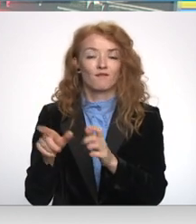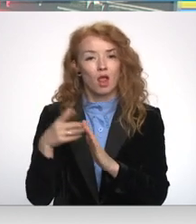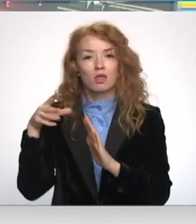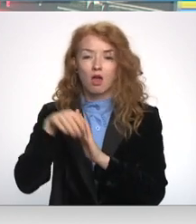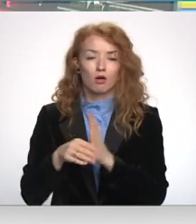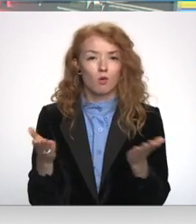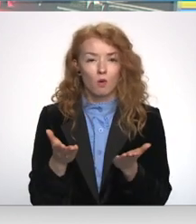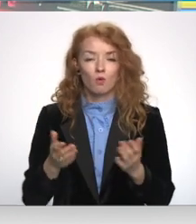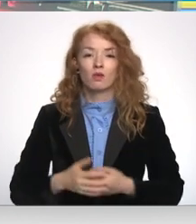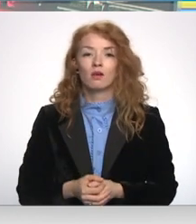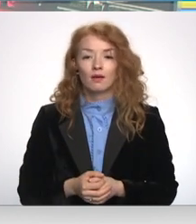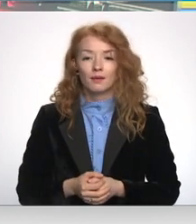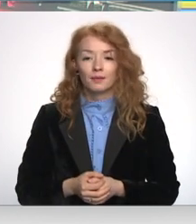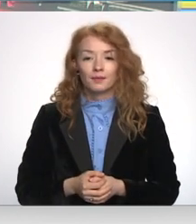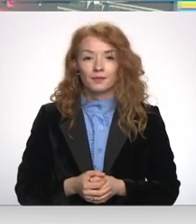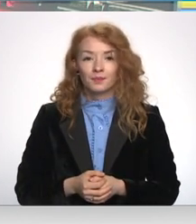iekļauts?